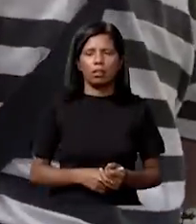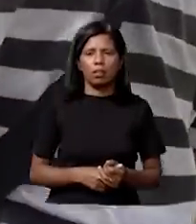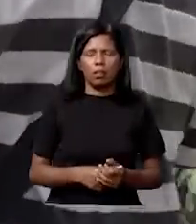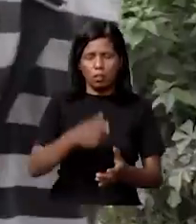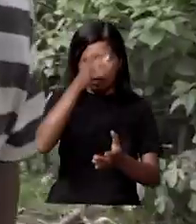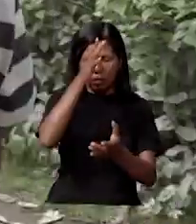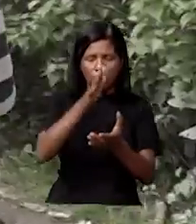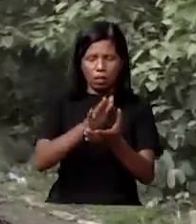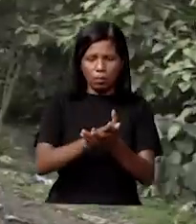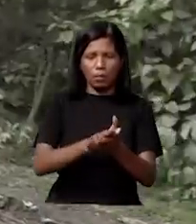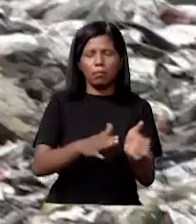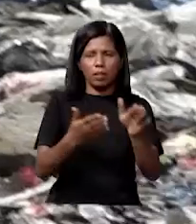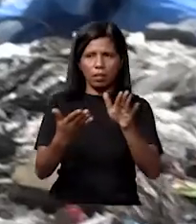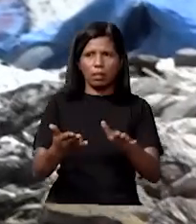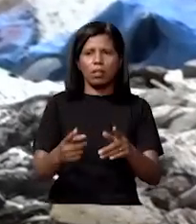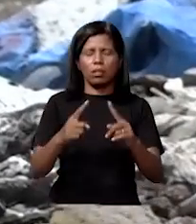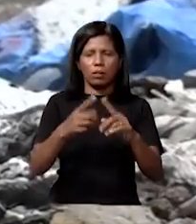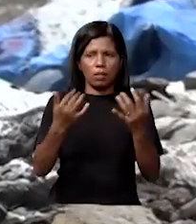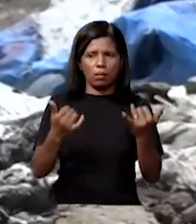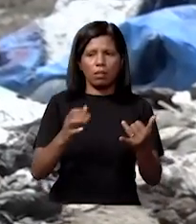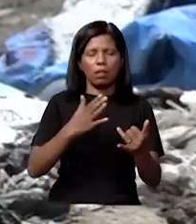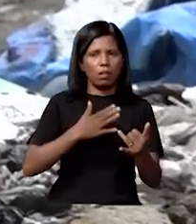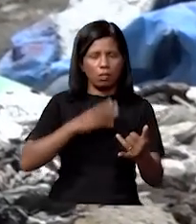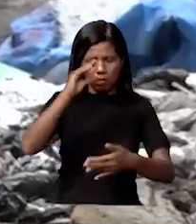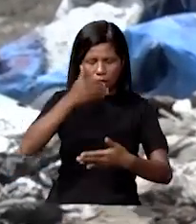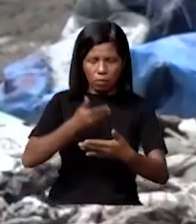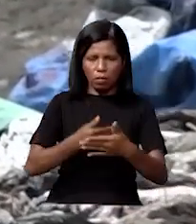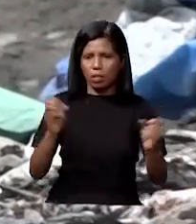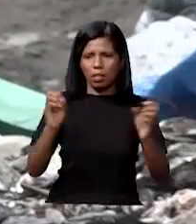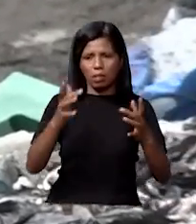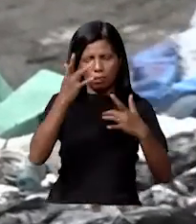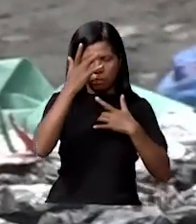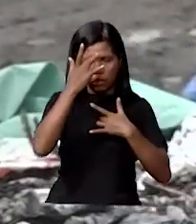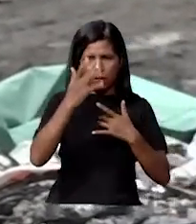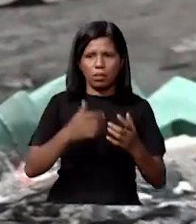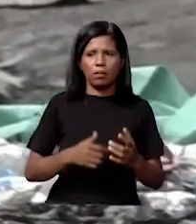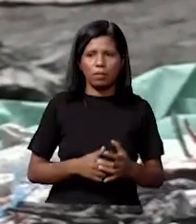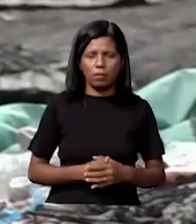kata tujuan mata ne, tuh agoran wan lahetan moras ne.